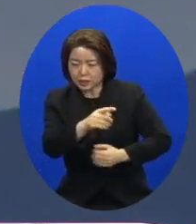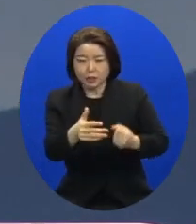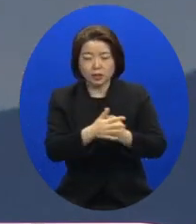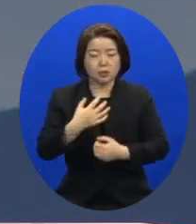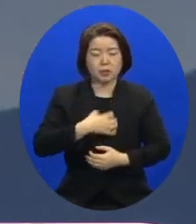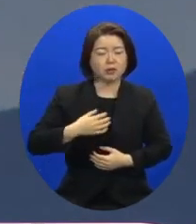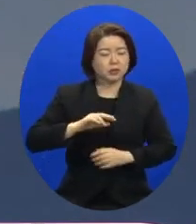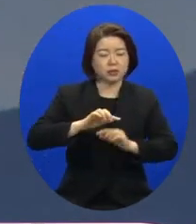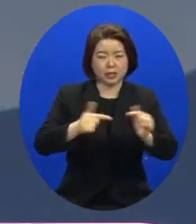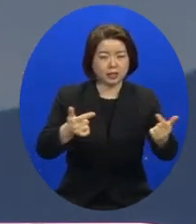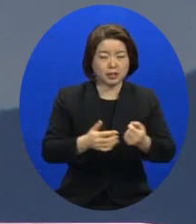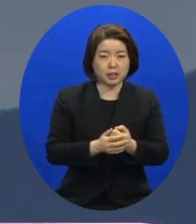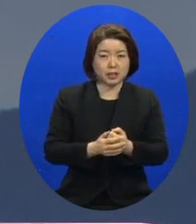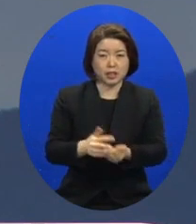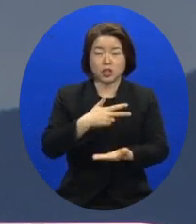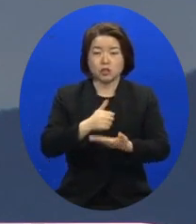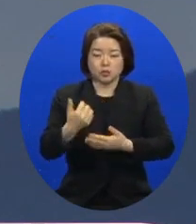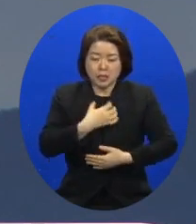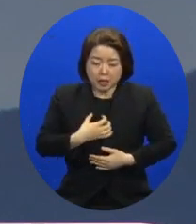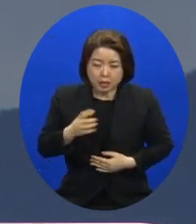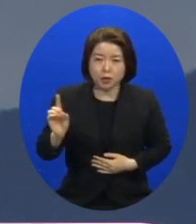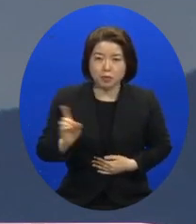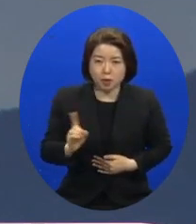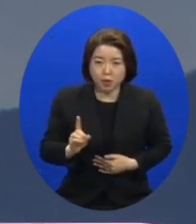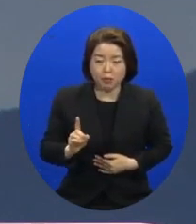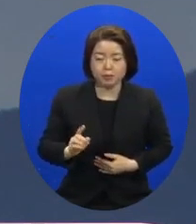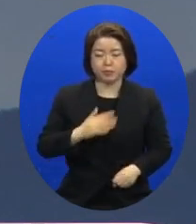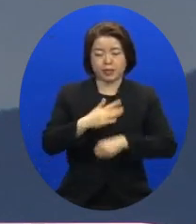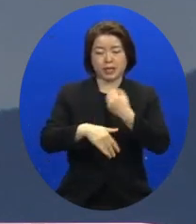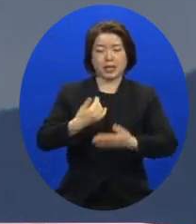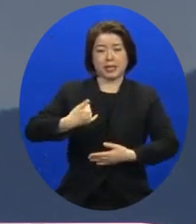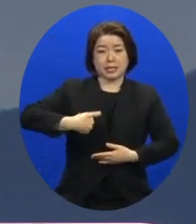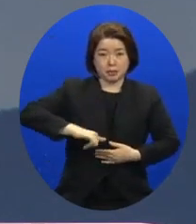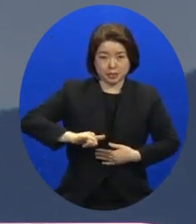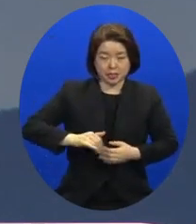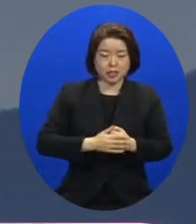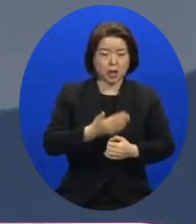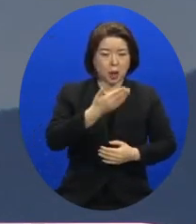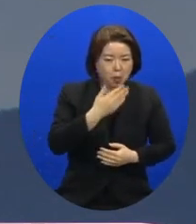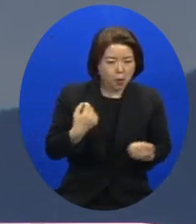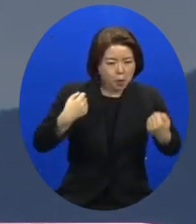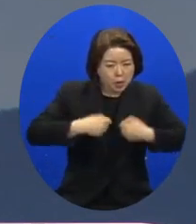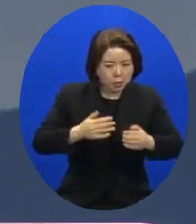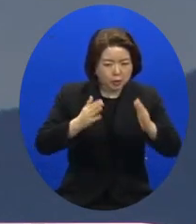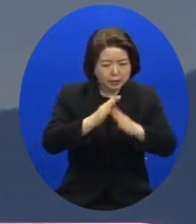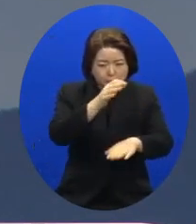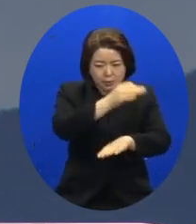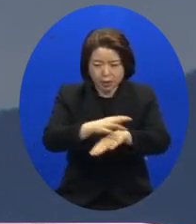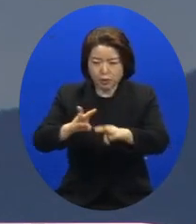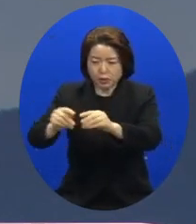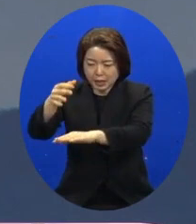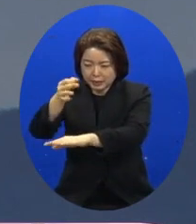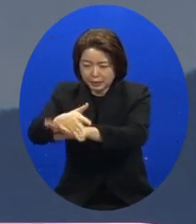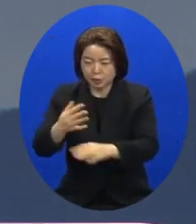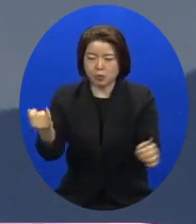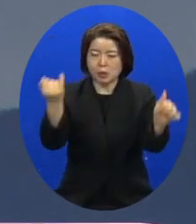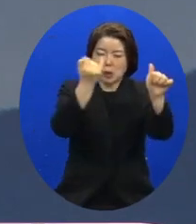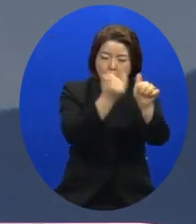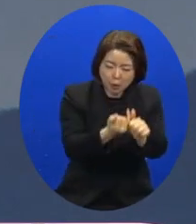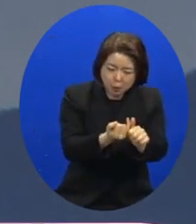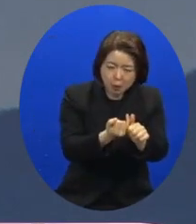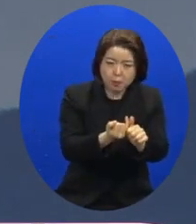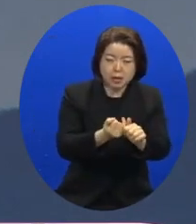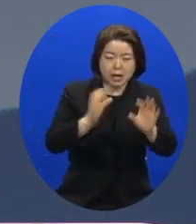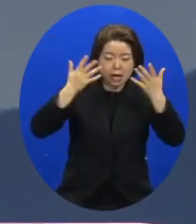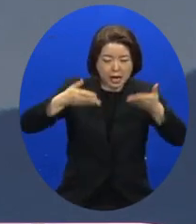않았습니다. 주님이 걱정하신 것은 하나님의 자녀들이 먹고 입고 집 사고 땅 사고 시집 장가가고